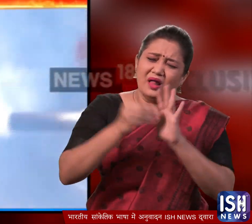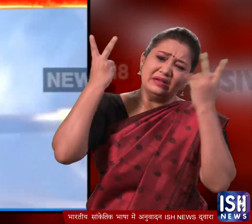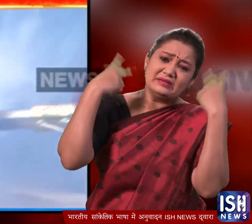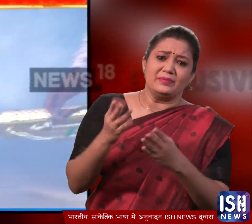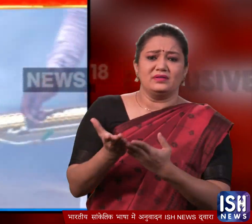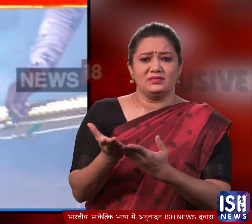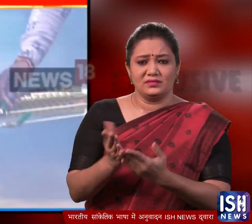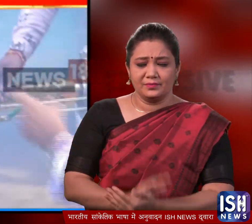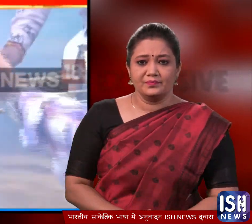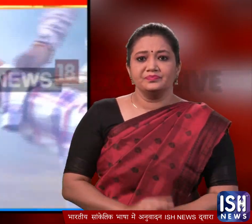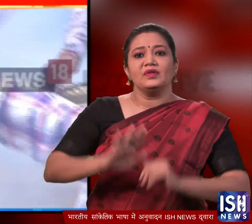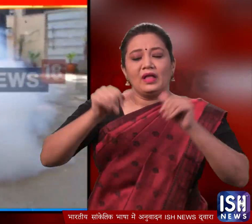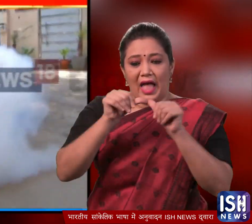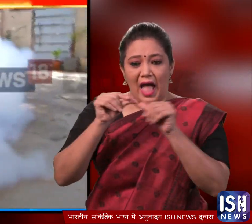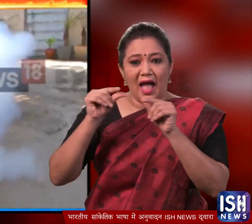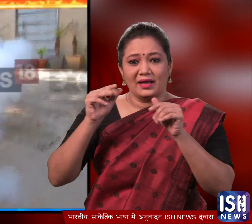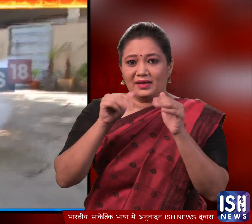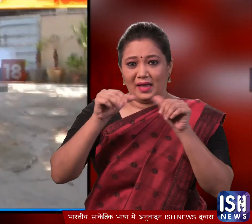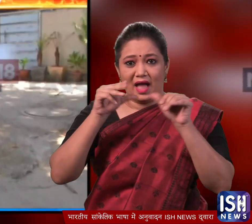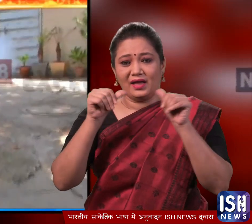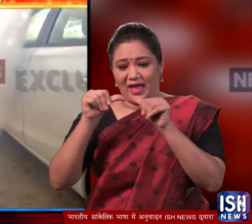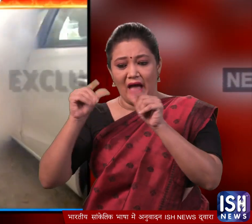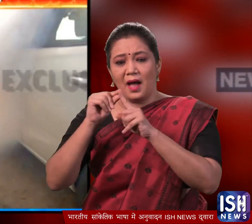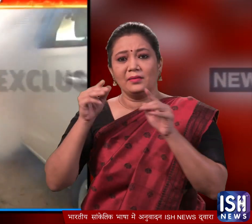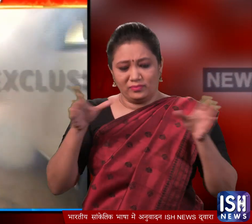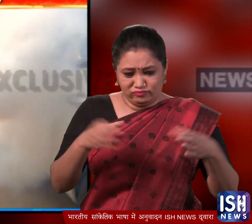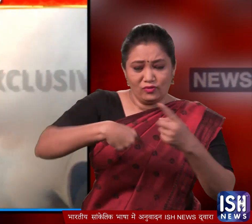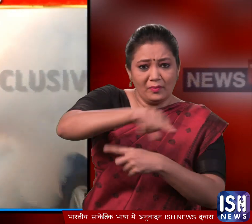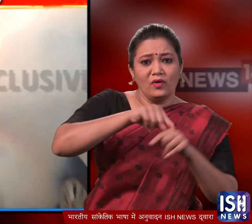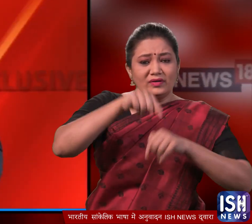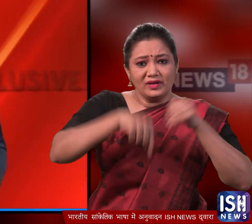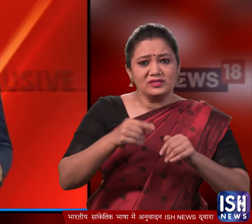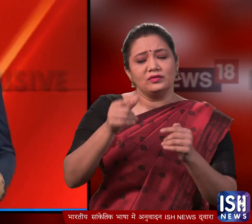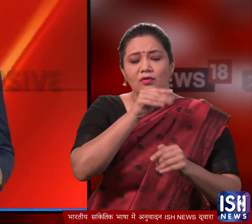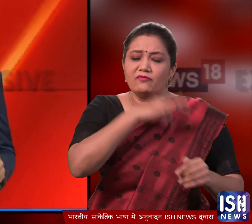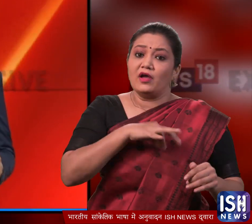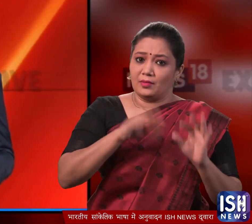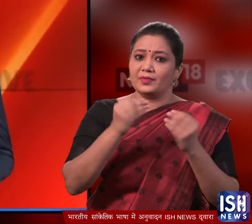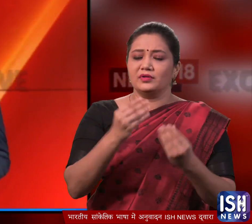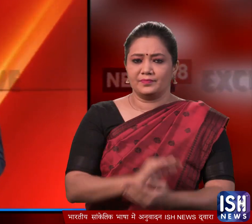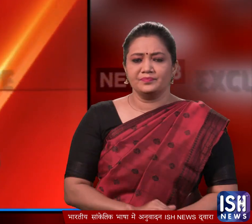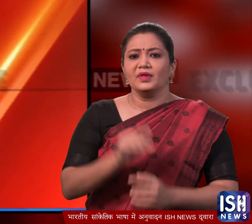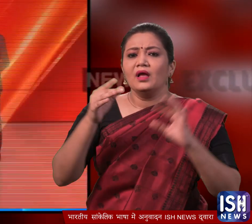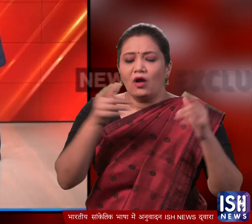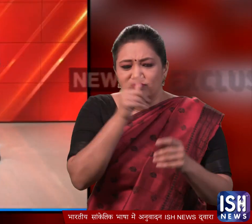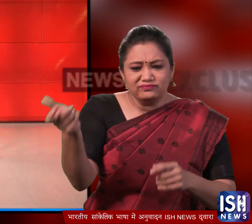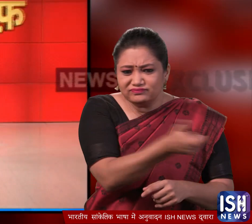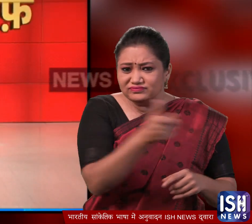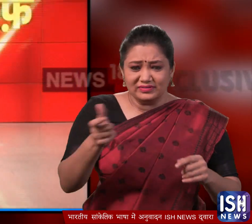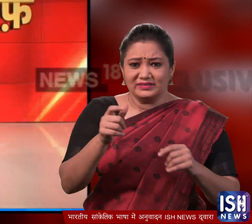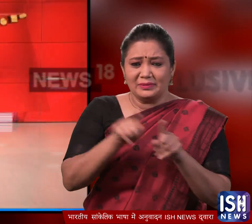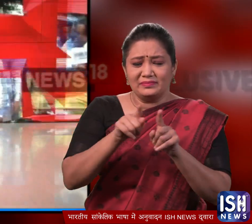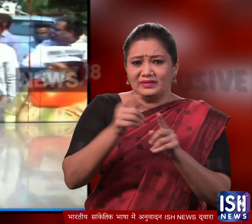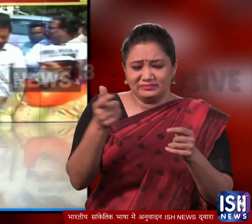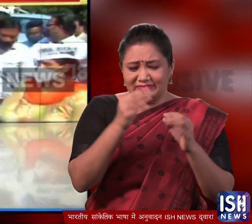गई। एमसीडी के बाद आम आदमी पार्टी की इस पहल से दिल्ली वालों को फायदा होता दिखा। भले ही फॉगिंग की इस होड़ को राजनीति से जोड़ा जा रहा हो,